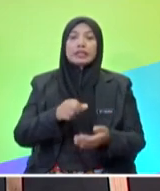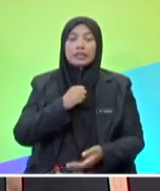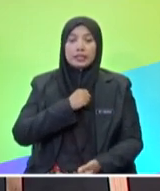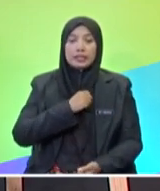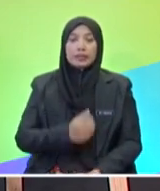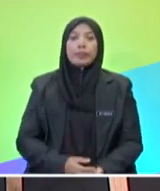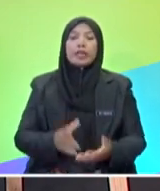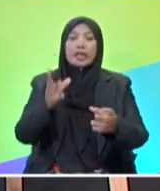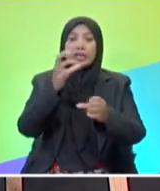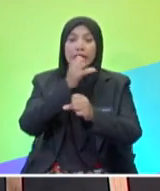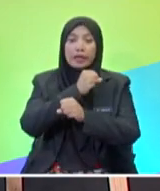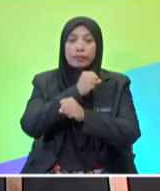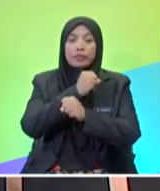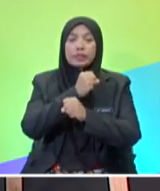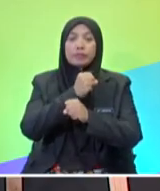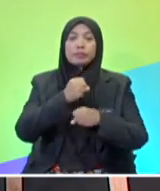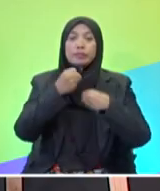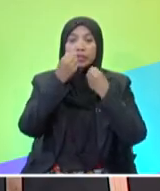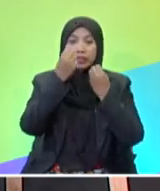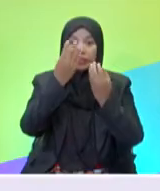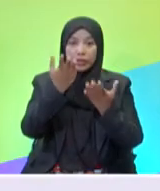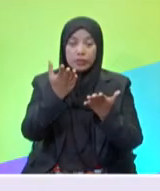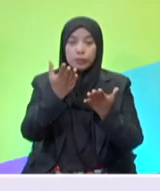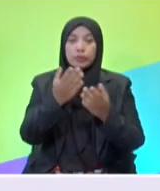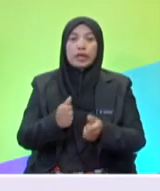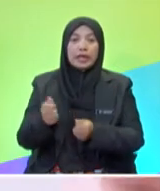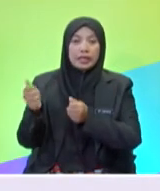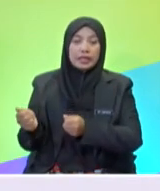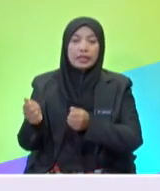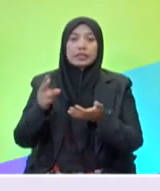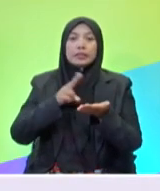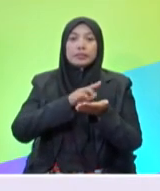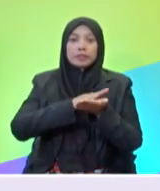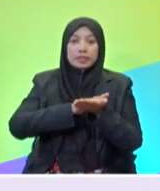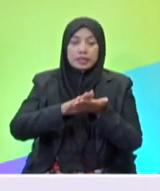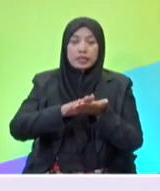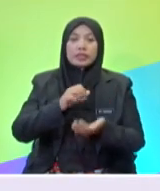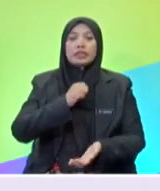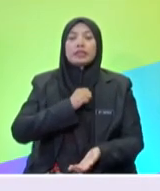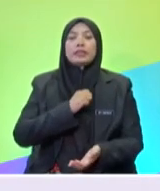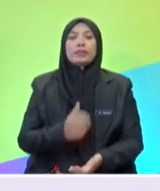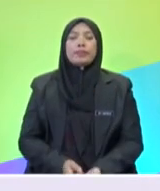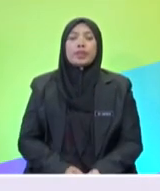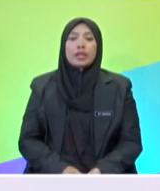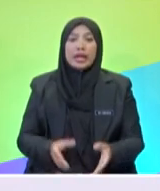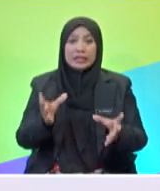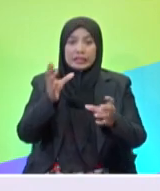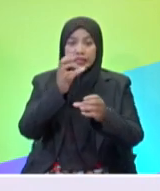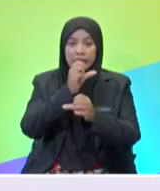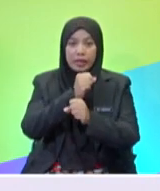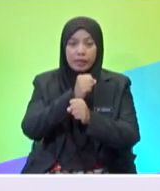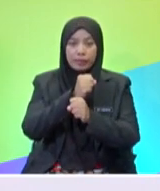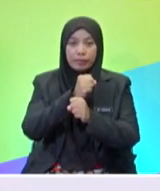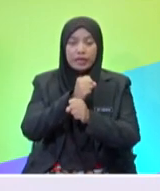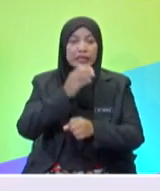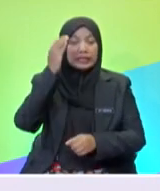dapat menghuraikan adab-adab menjaga kebersihan diri. Dan yang ketiga, dapat merumuskan kepentingan